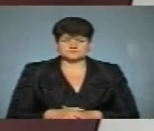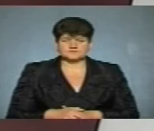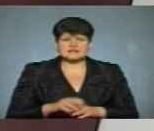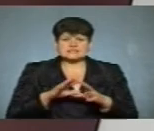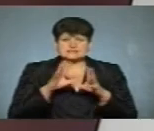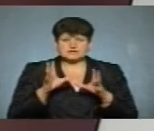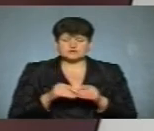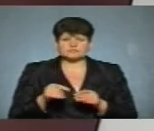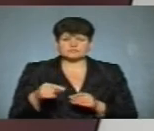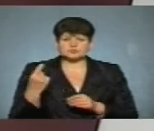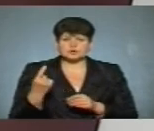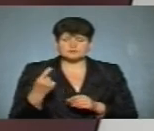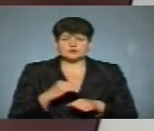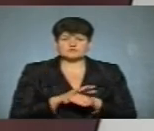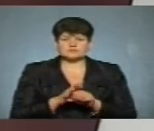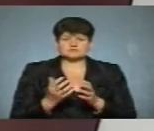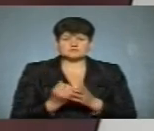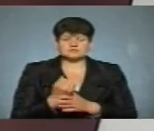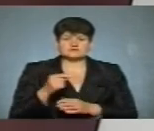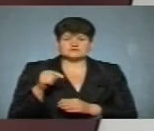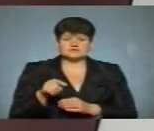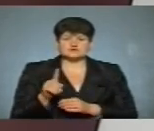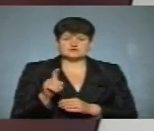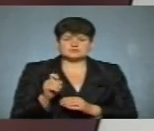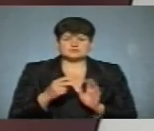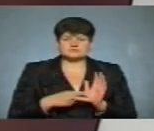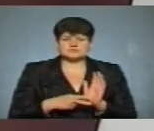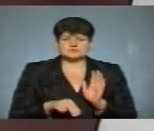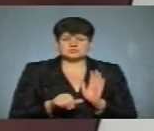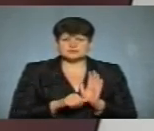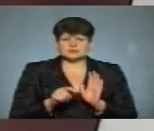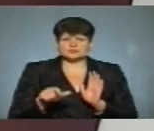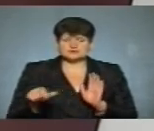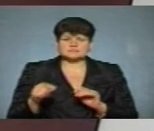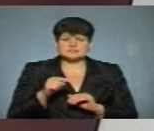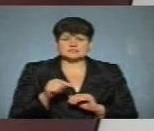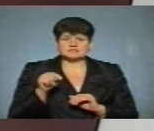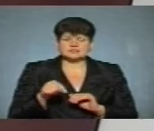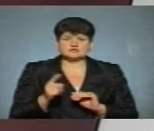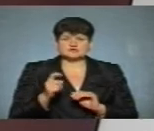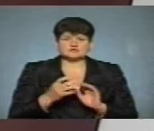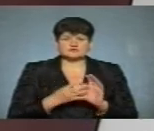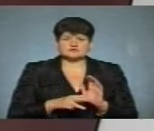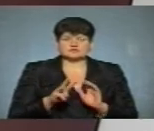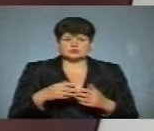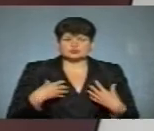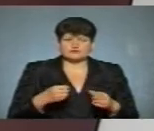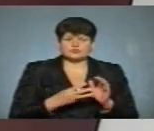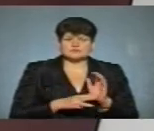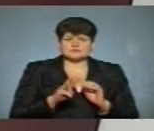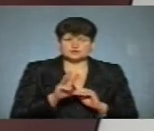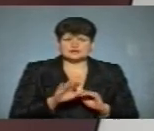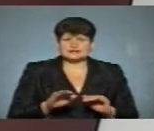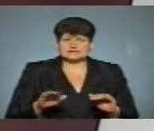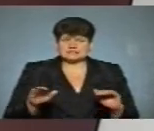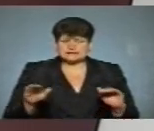Загалом на Тернопільщині коронавірус виявили у 1176 осіб, із них 1093 – дорослі, 83 – діти, каже